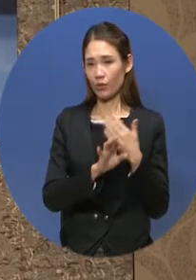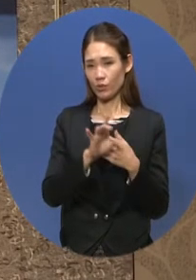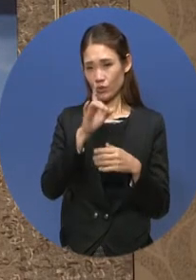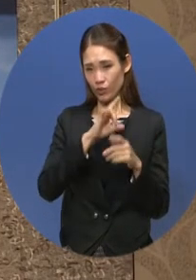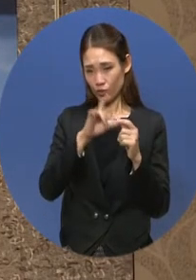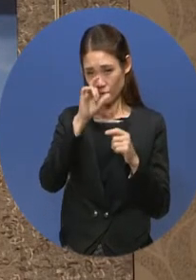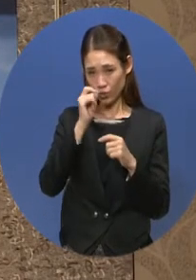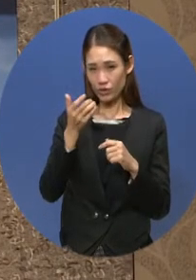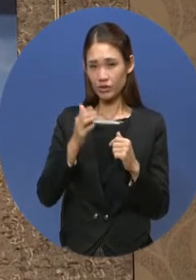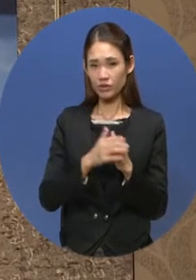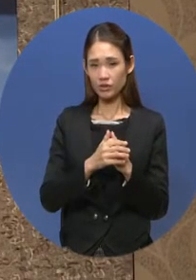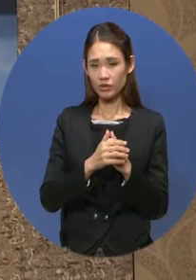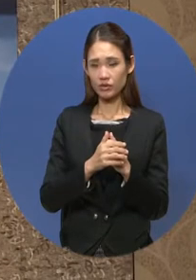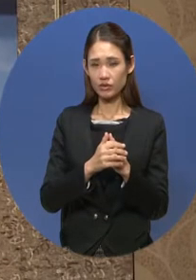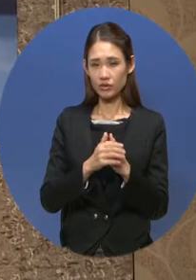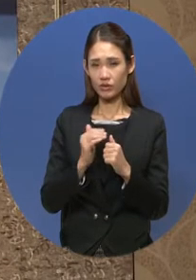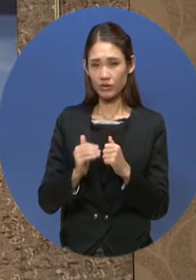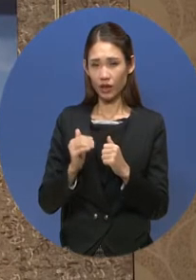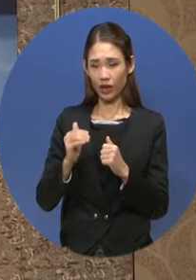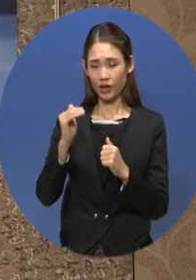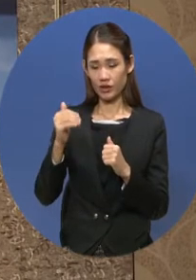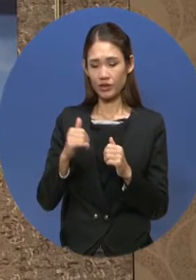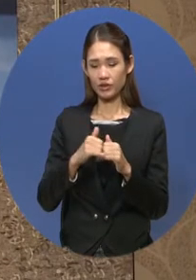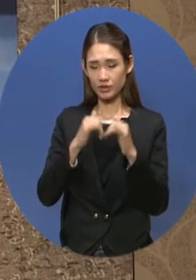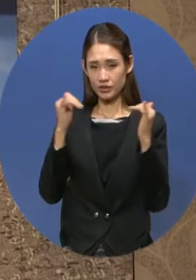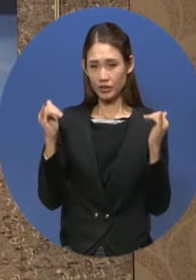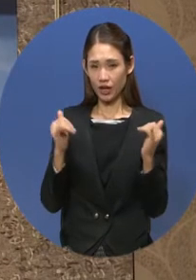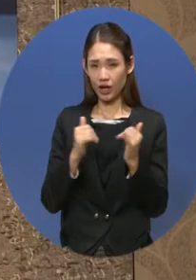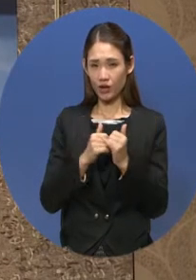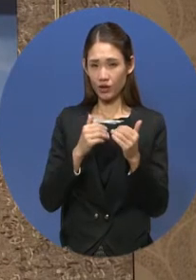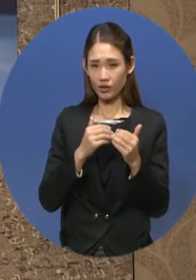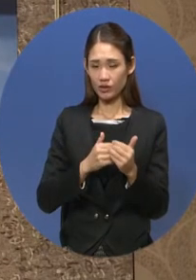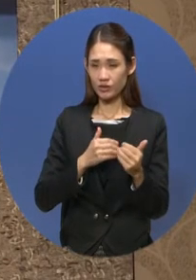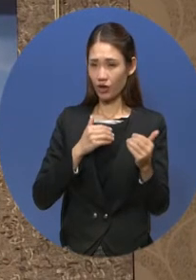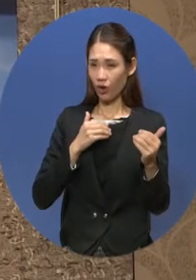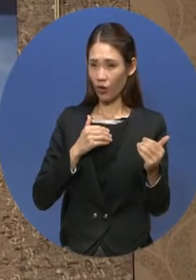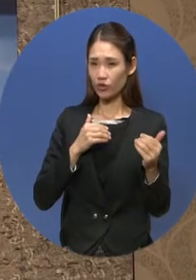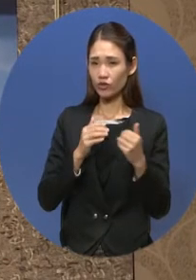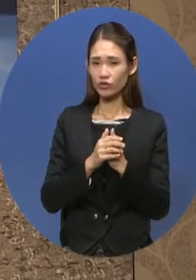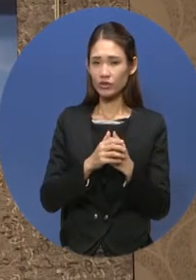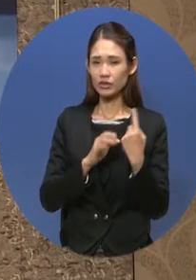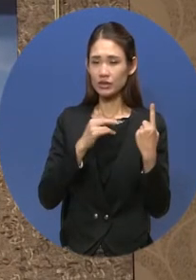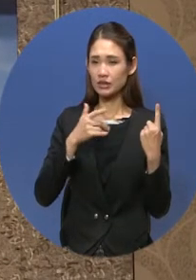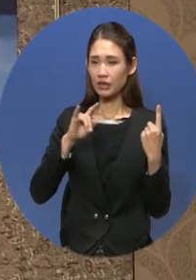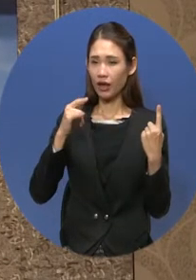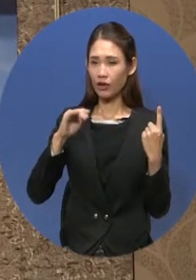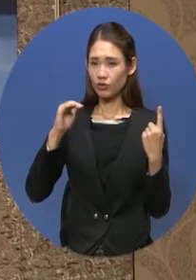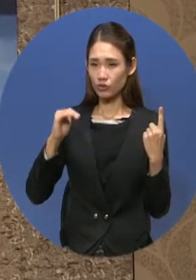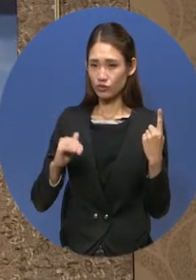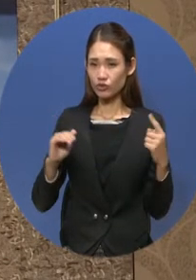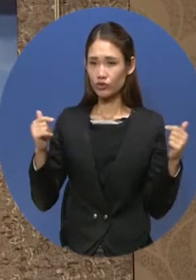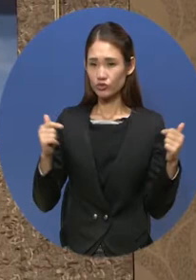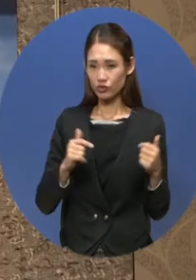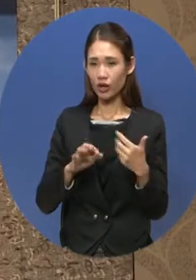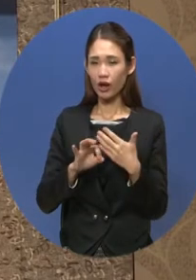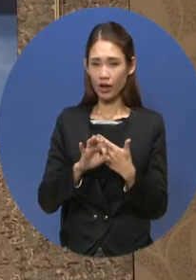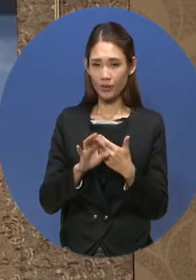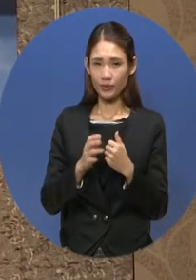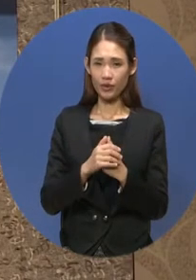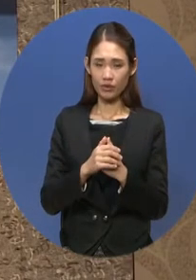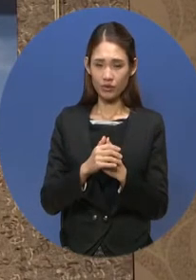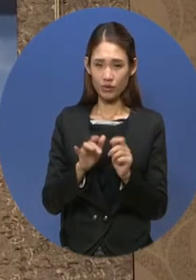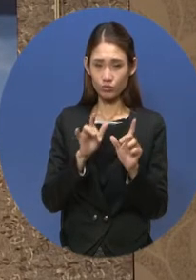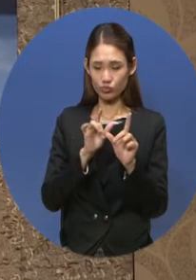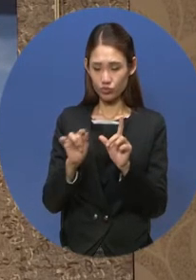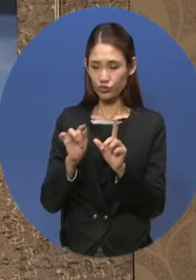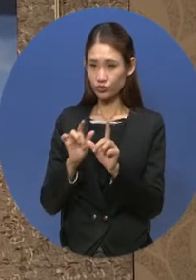이제 단계적으로 우리가 사회적인 단계를 거리두기가 1단계로 좀 내려간다면은 네. 이제 부분적으로